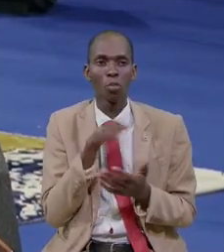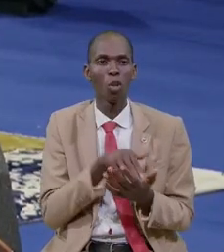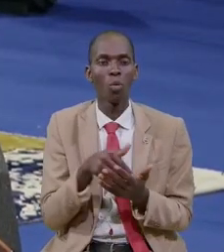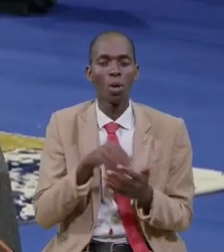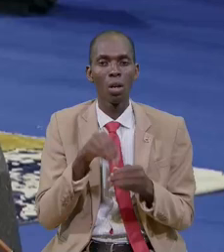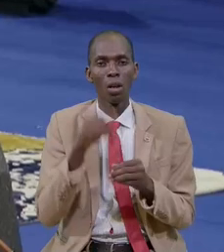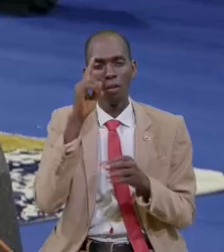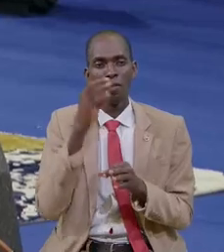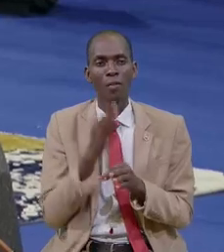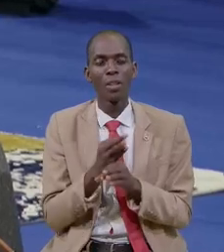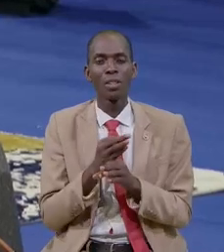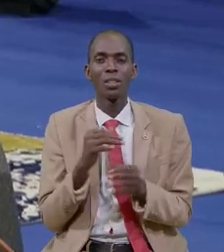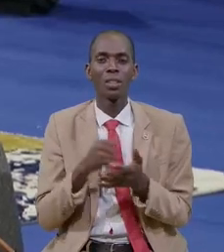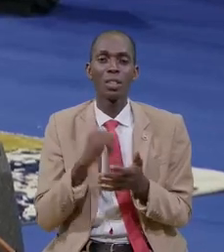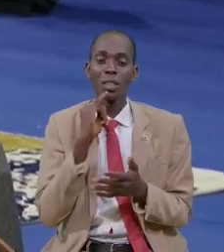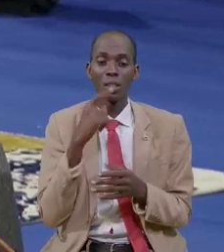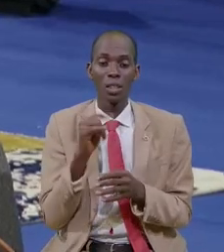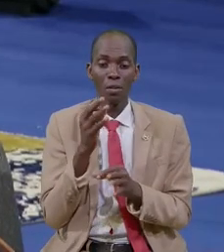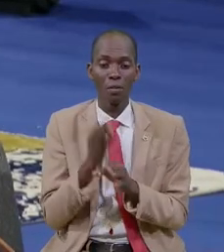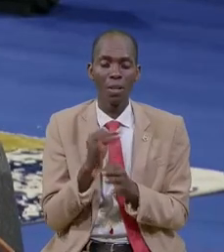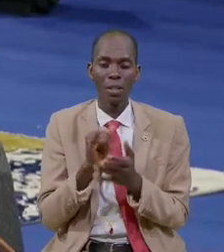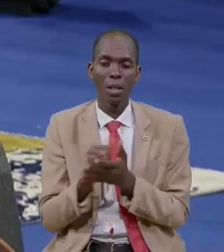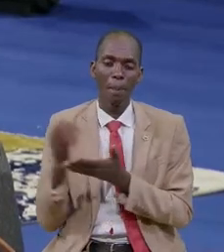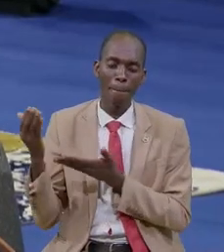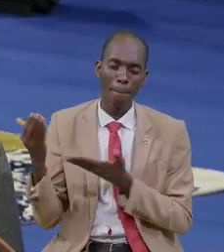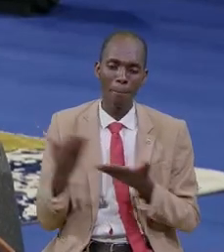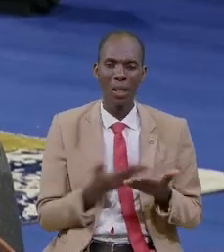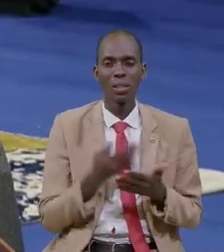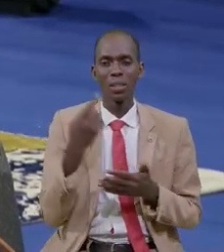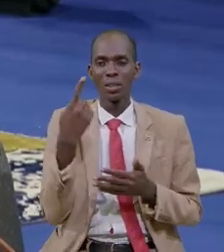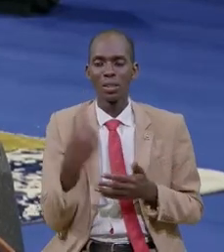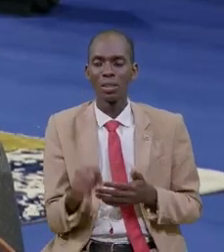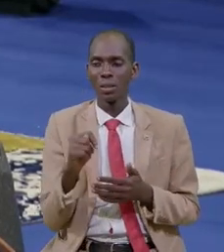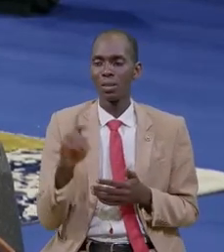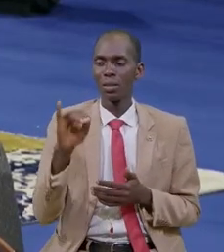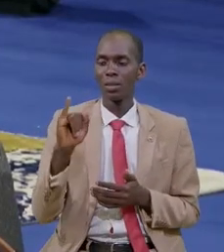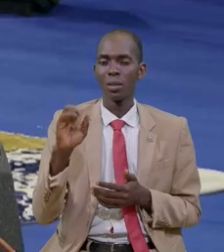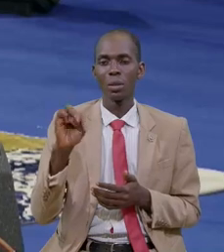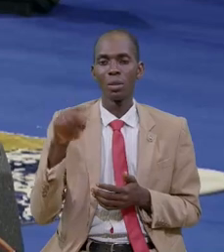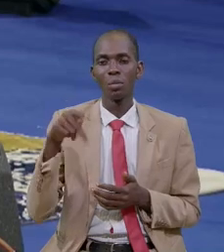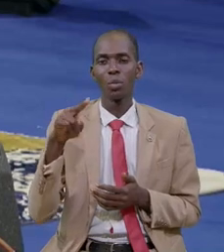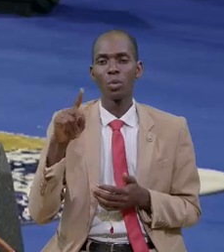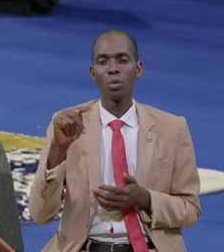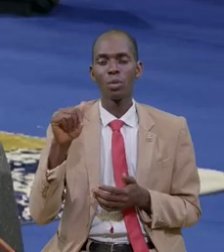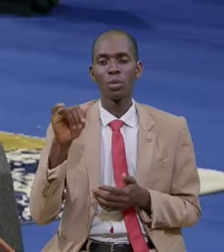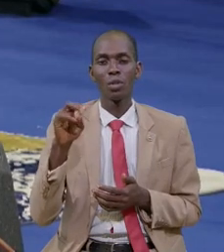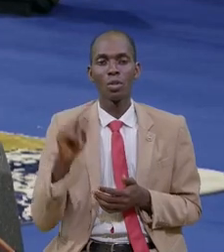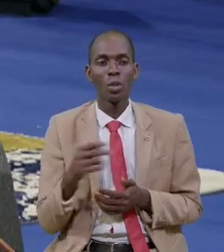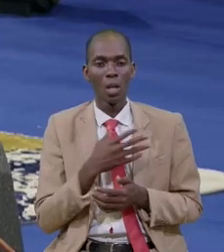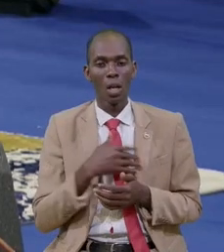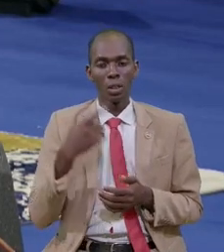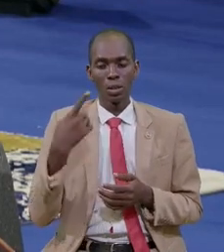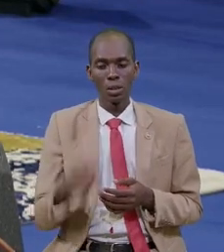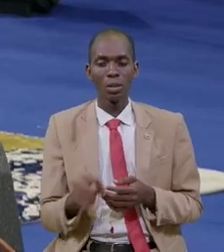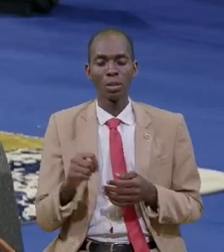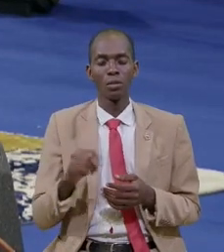Romains 4, verset 19. Et sans faiblir dans la foi, c'est la foi qui apporte l'imputation. C'est la foi qui apporte l'impartition. Il dit,